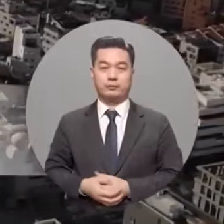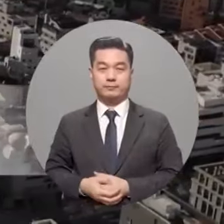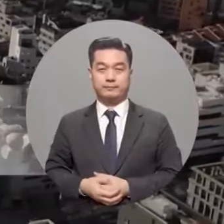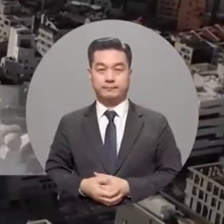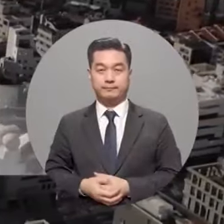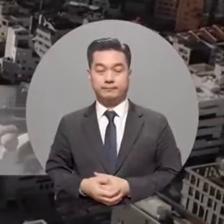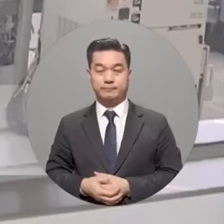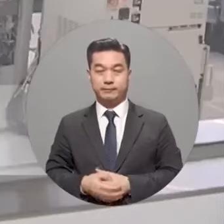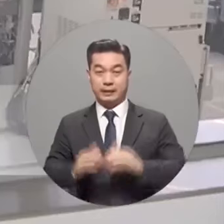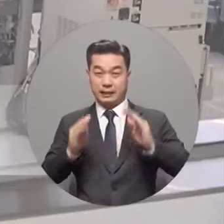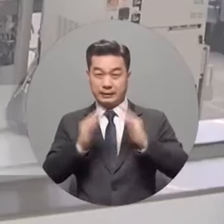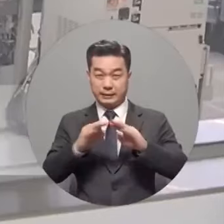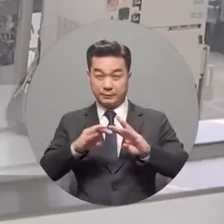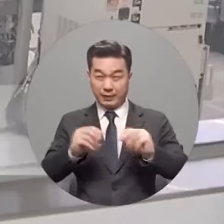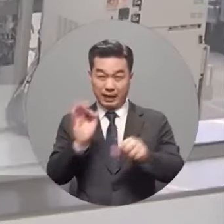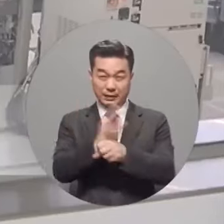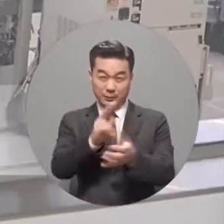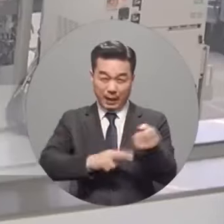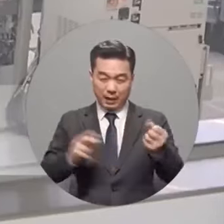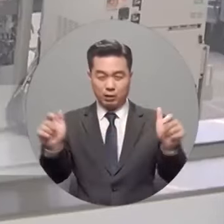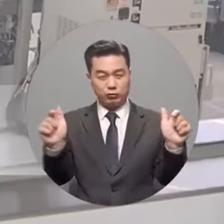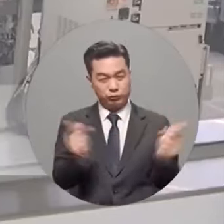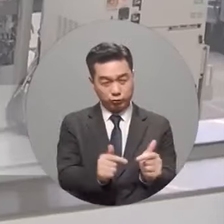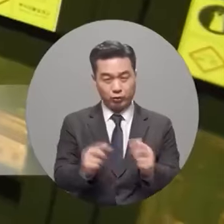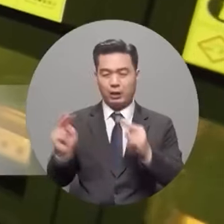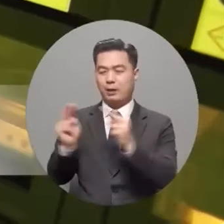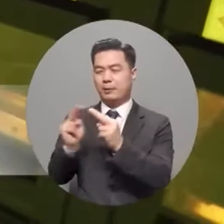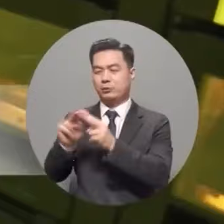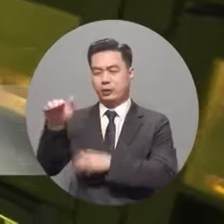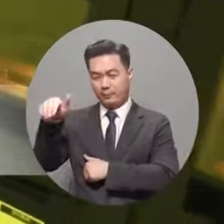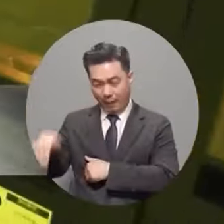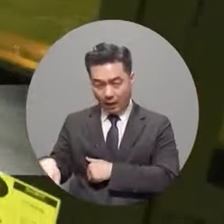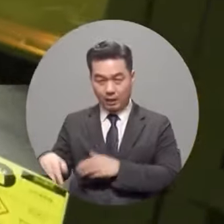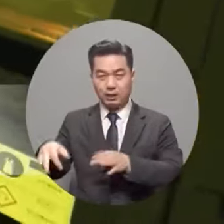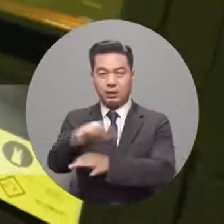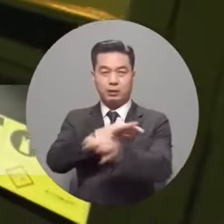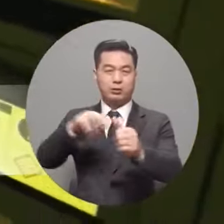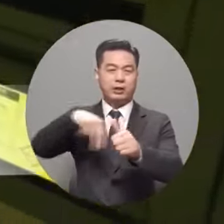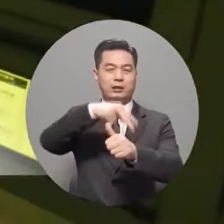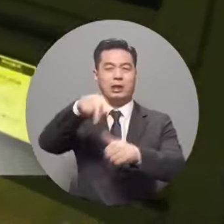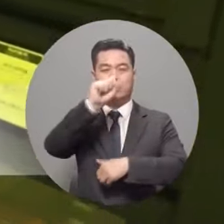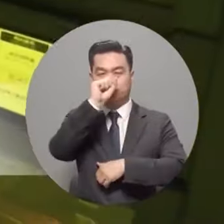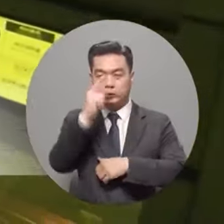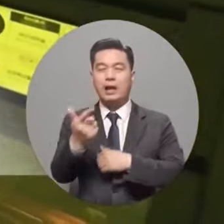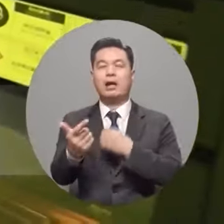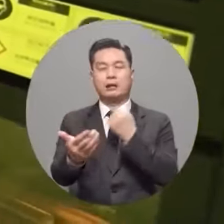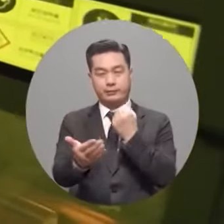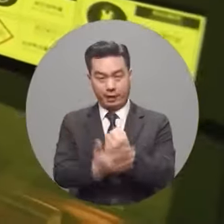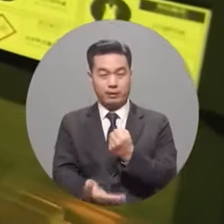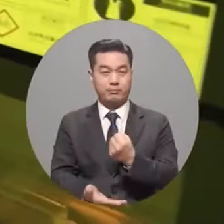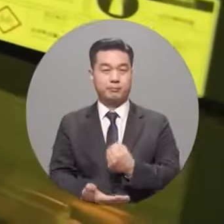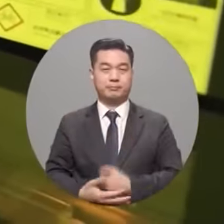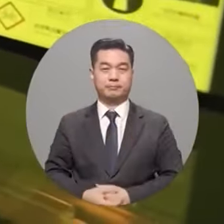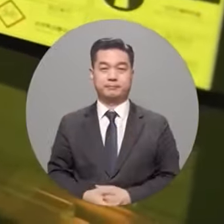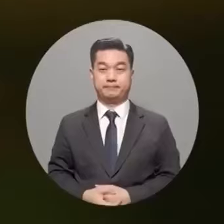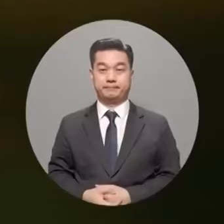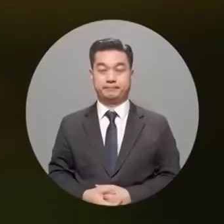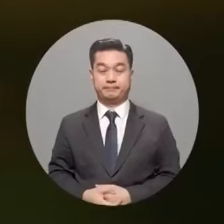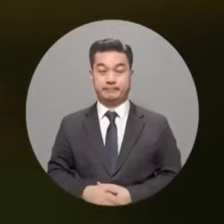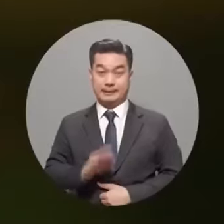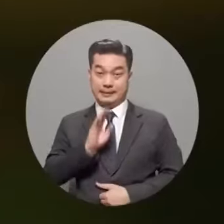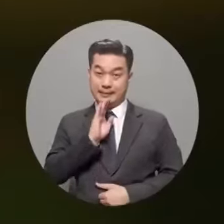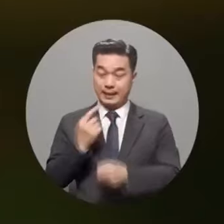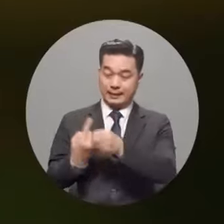부동산 경기 침체와 반도체 불황 등 경제 상황이 좋지 않았던 점을 원인으로 꼽았습니다 실제